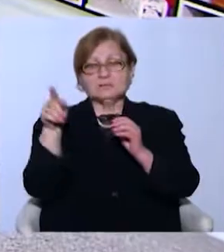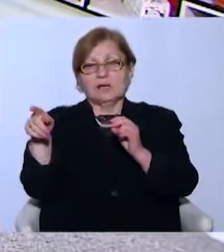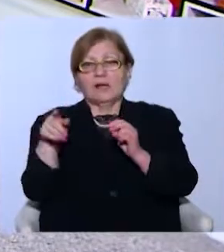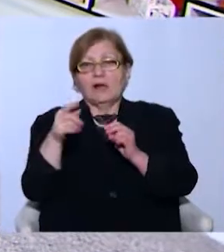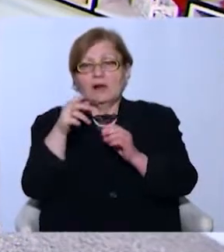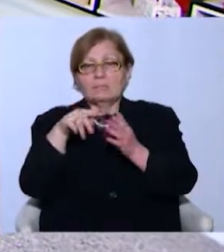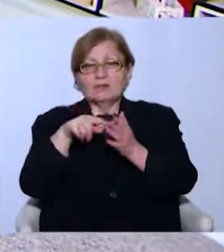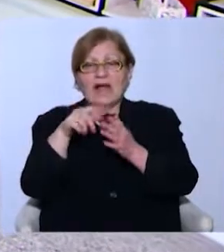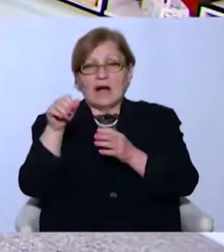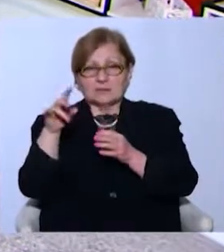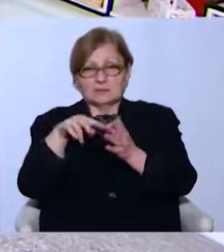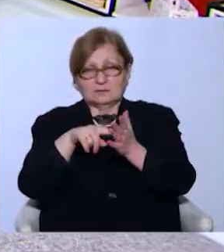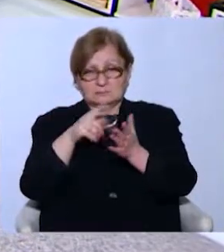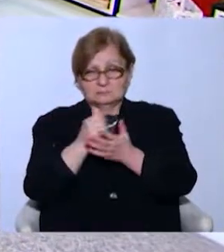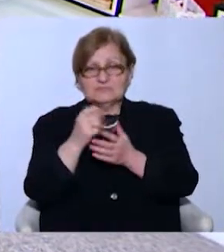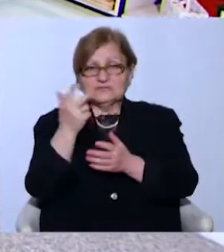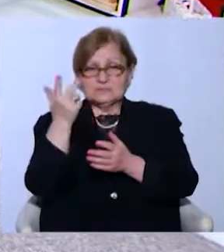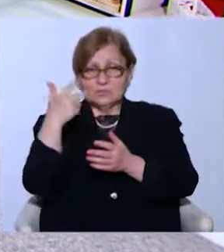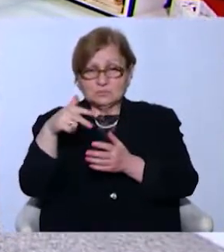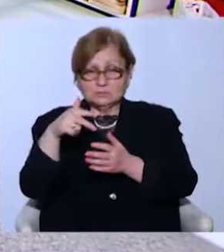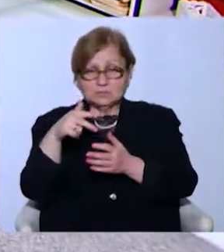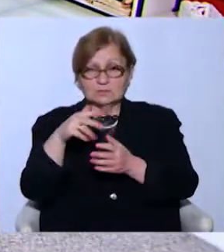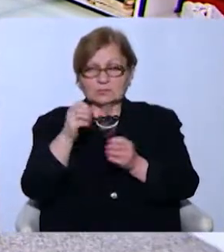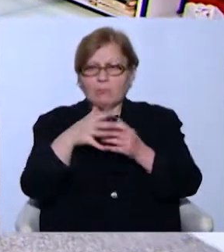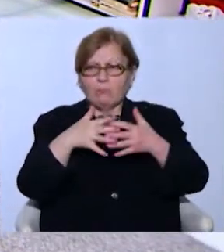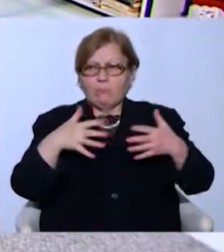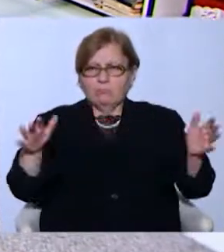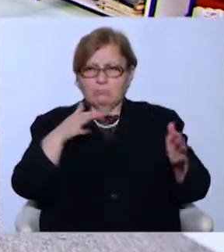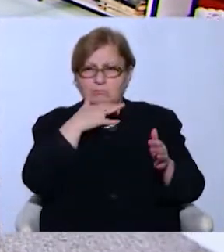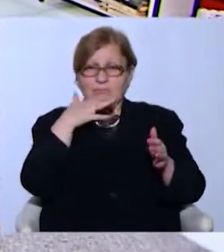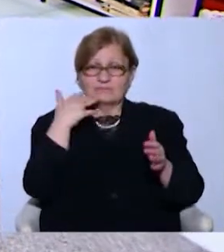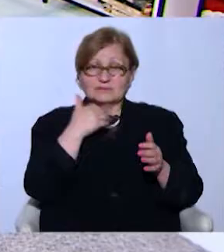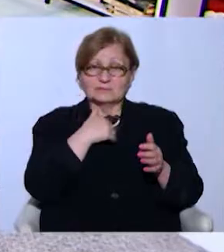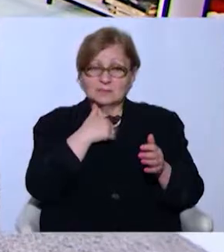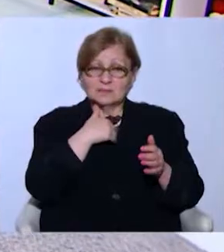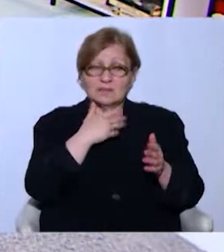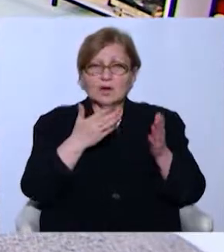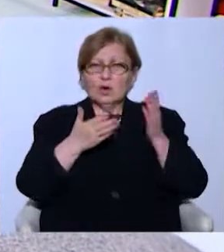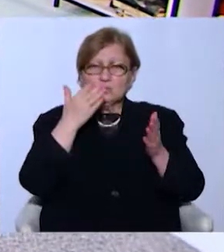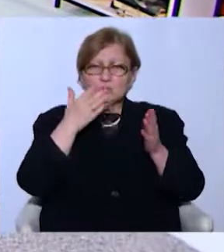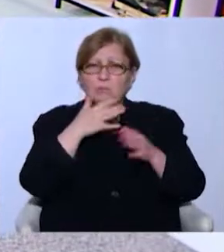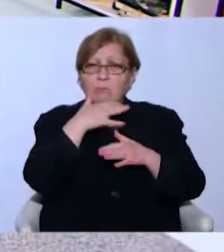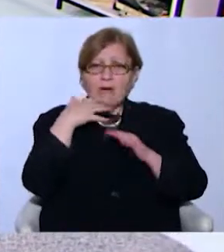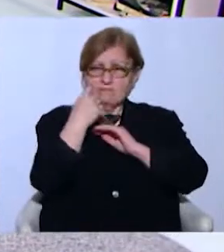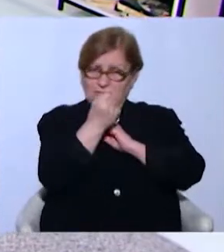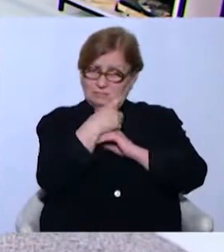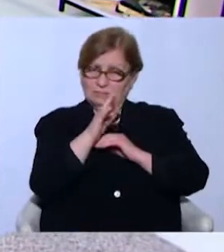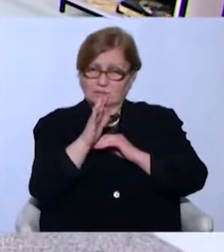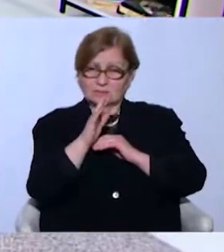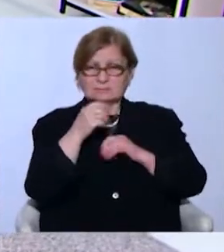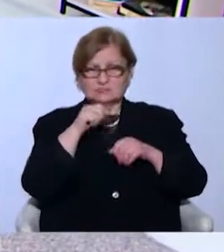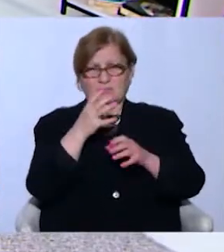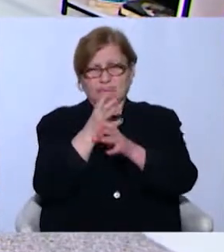კიდევ პირობა რა, რომ მაქსიმალურად რამდენი შეიძლება იყოს, თორე მაქსიმალურად თუ რა ამის გაკეთება სხვანაირადაც